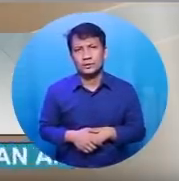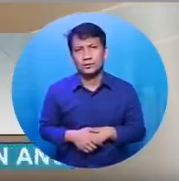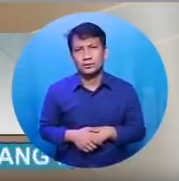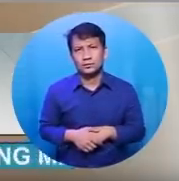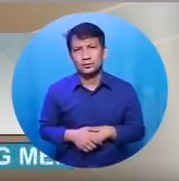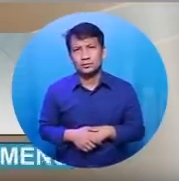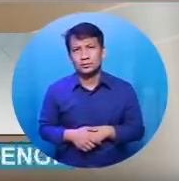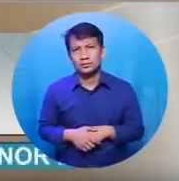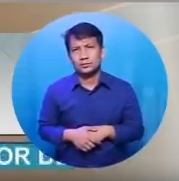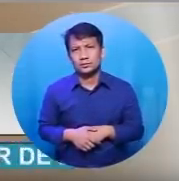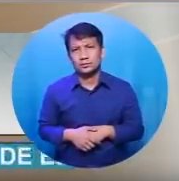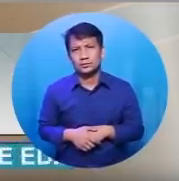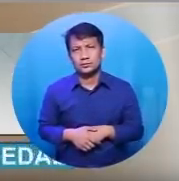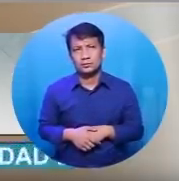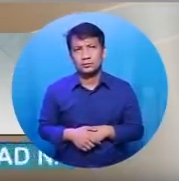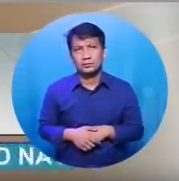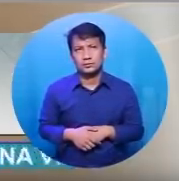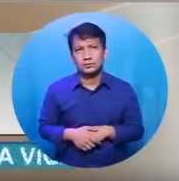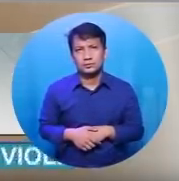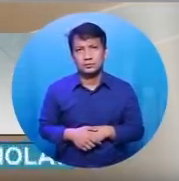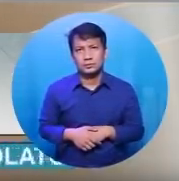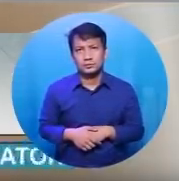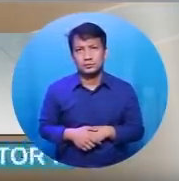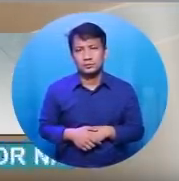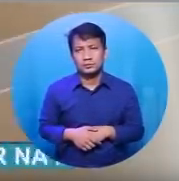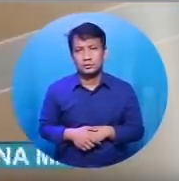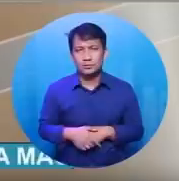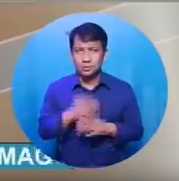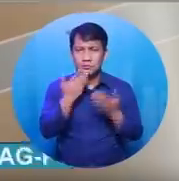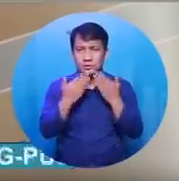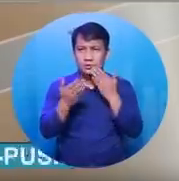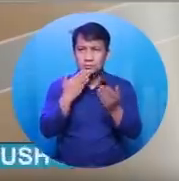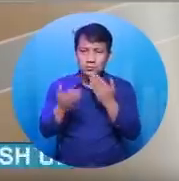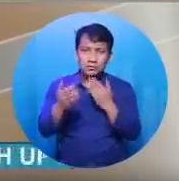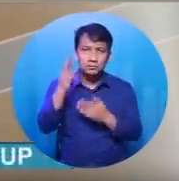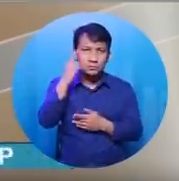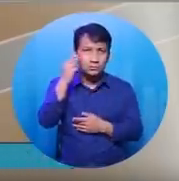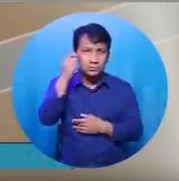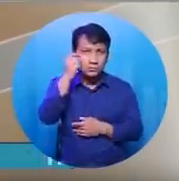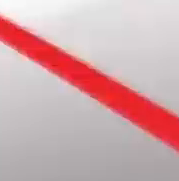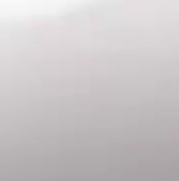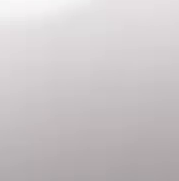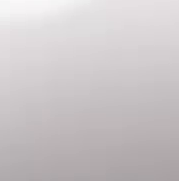po, Sir Robert. God bless po. Maraming salamat din po, Idol Rocky. Okay.